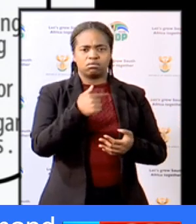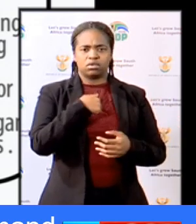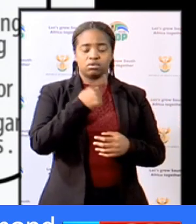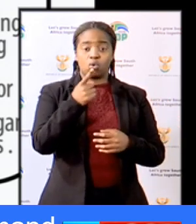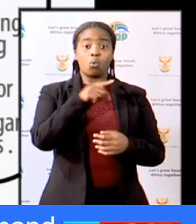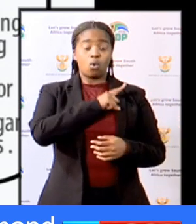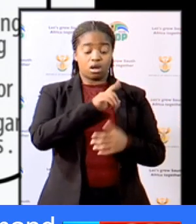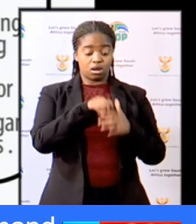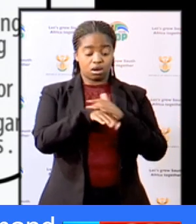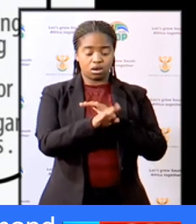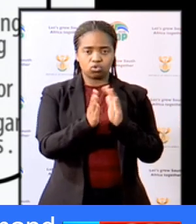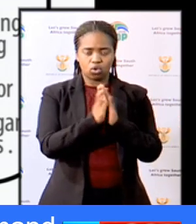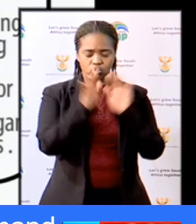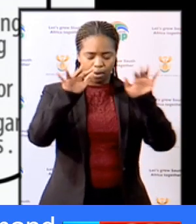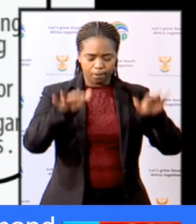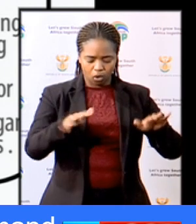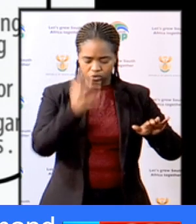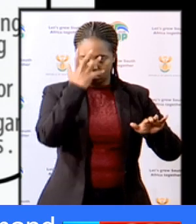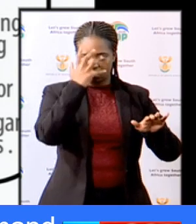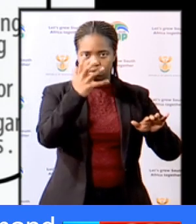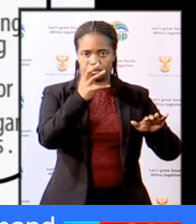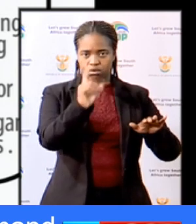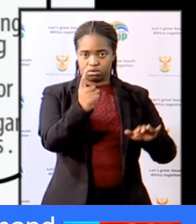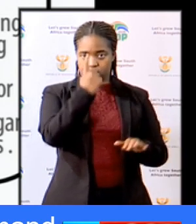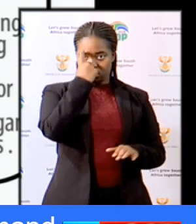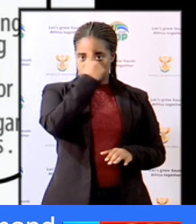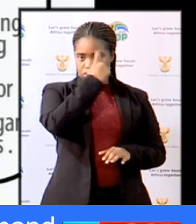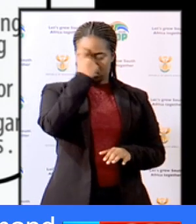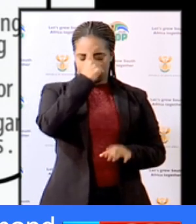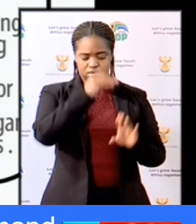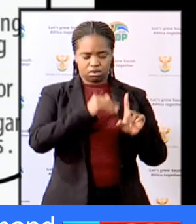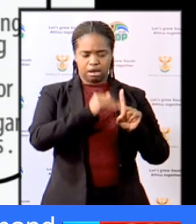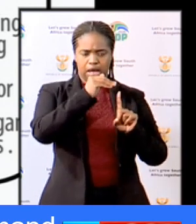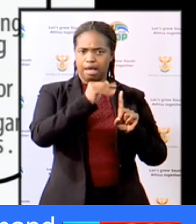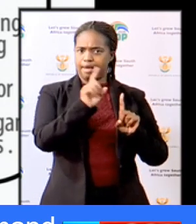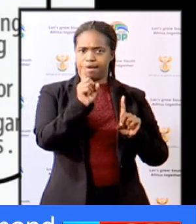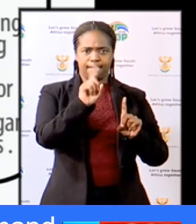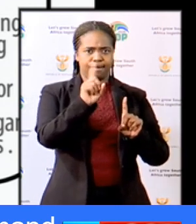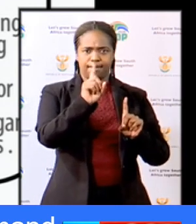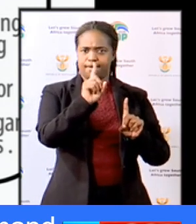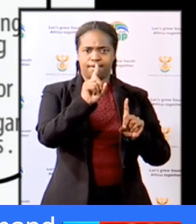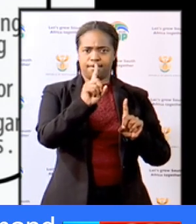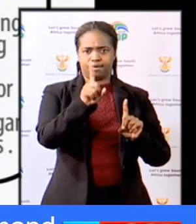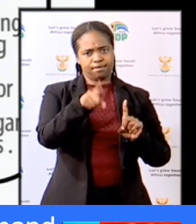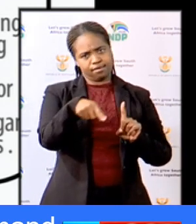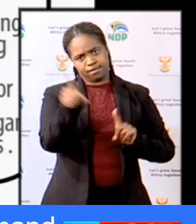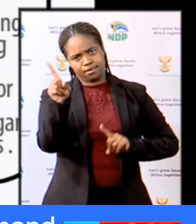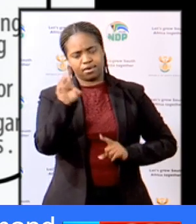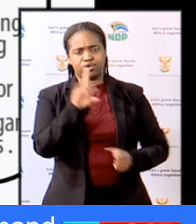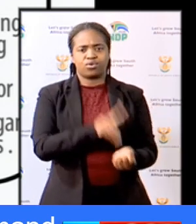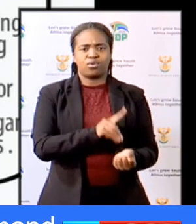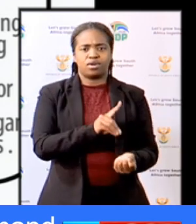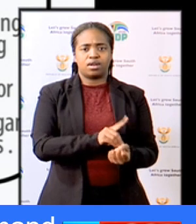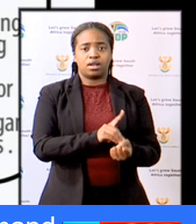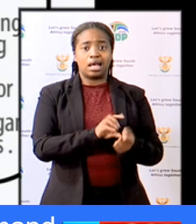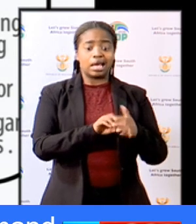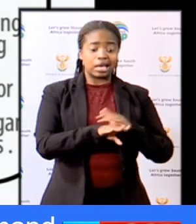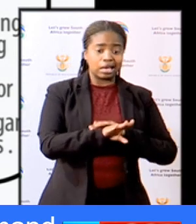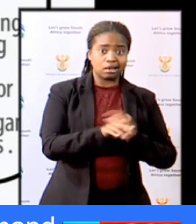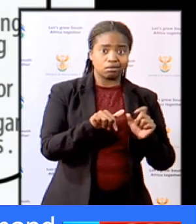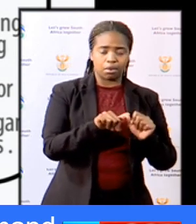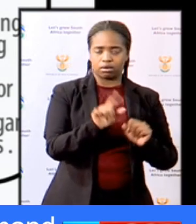inimpawu zalesifo uma umuntu enezimpawu zalesifo aye kudokotela noma ayo